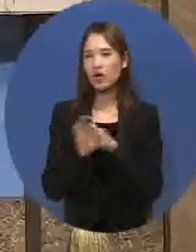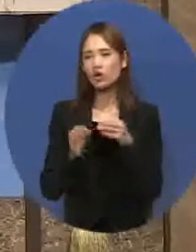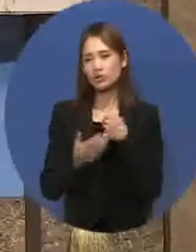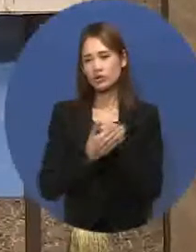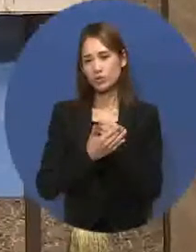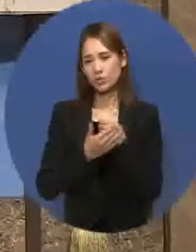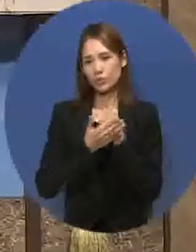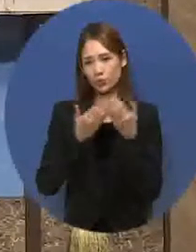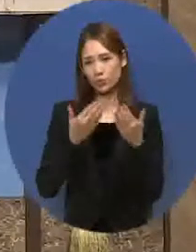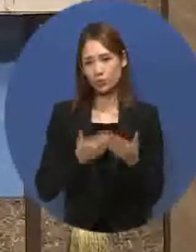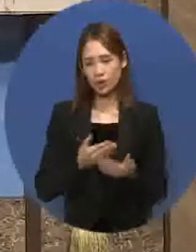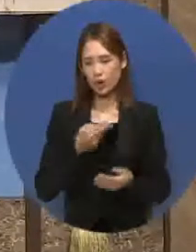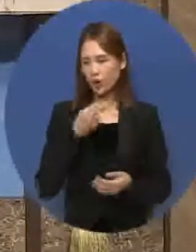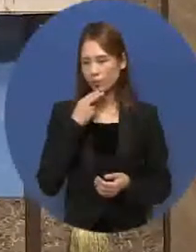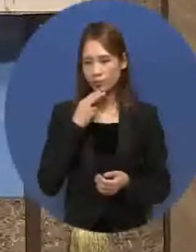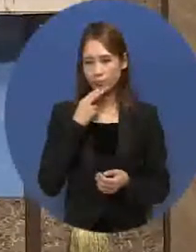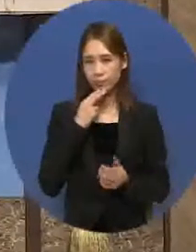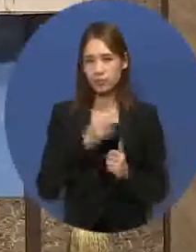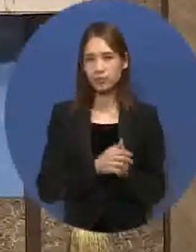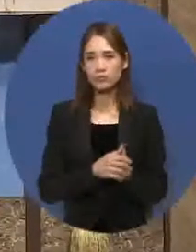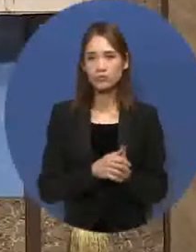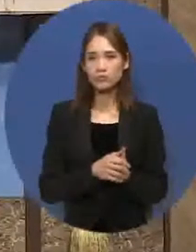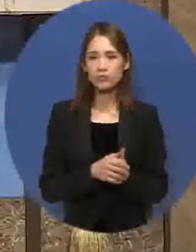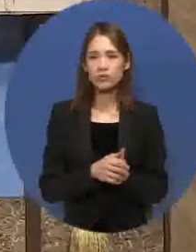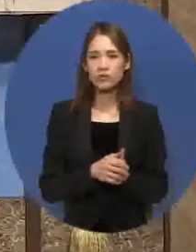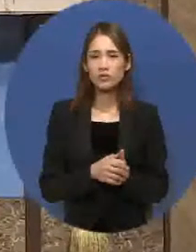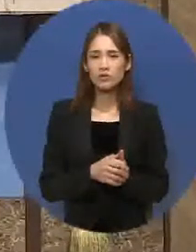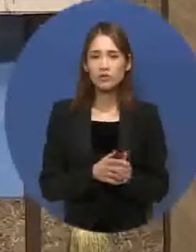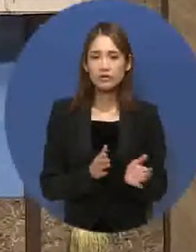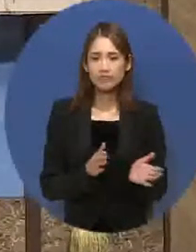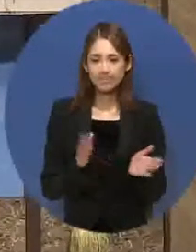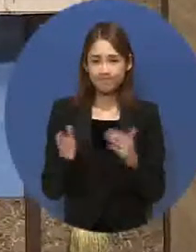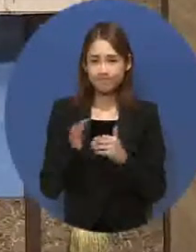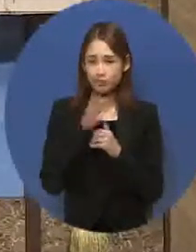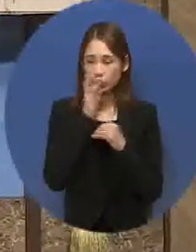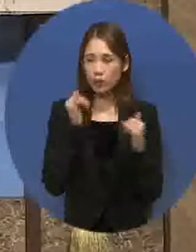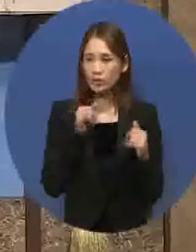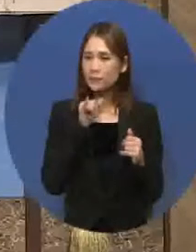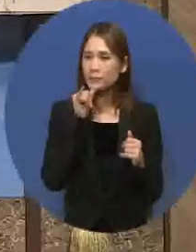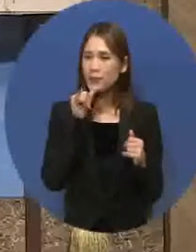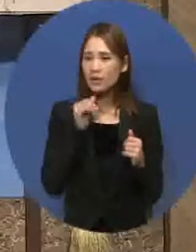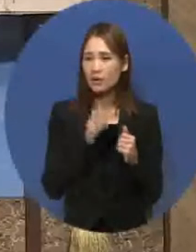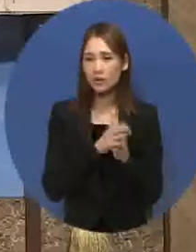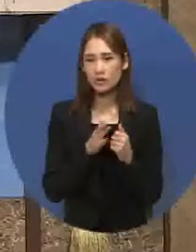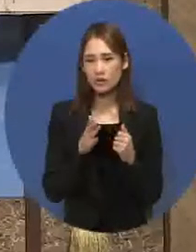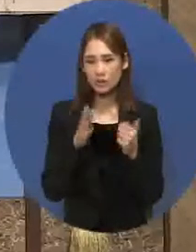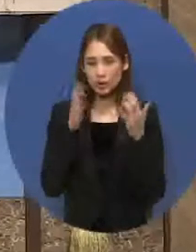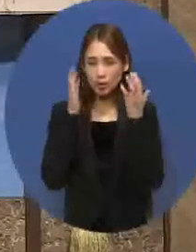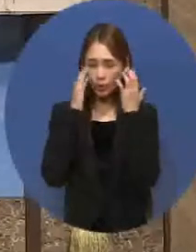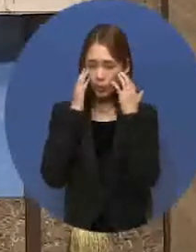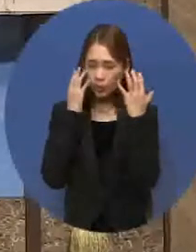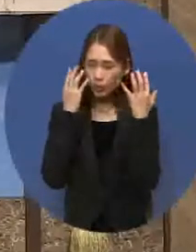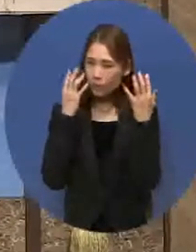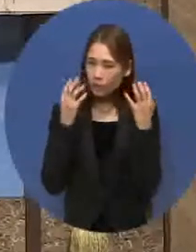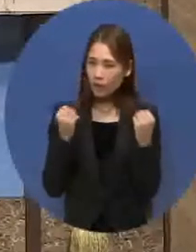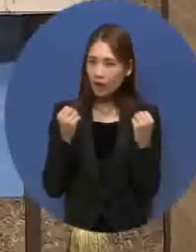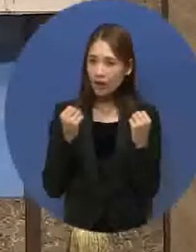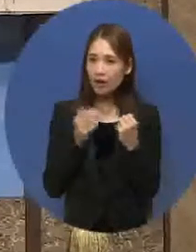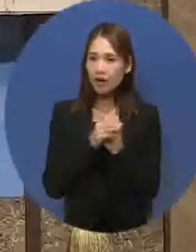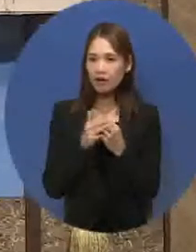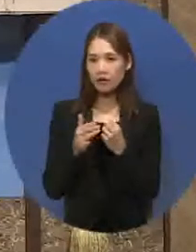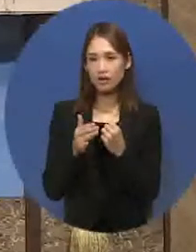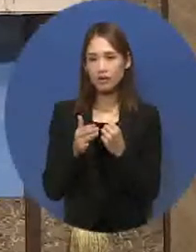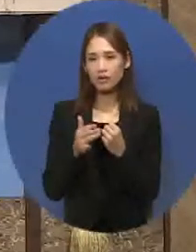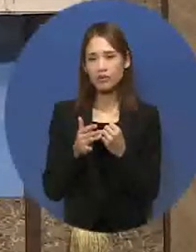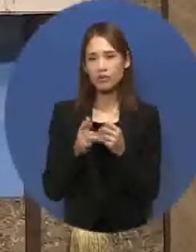되어 있는 상태고 그래서 노인이 빈곤 때문에 고통이 많은데 그러기다